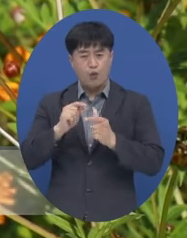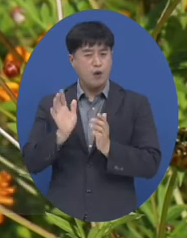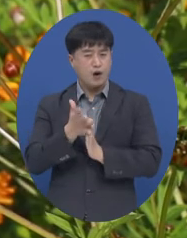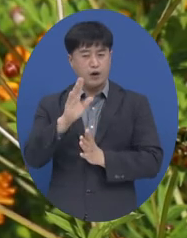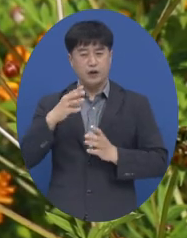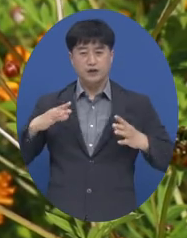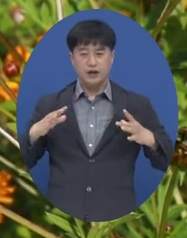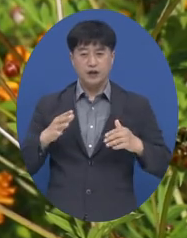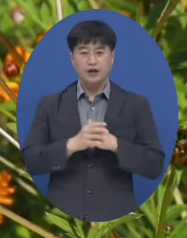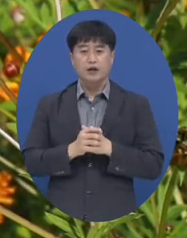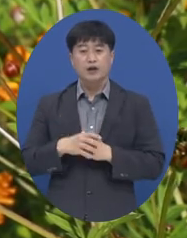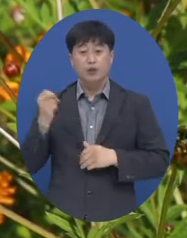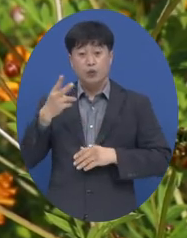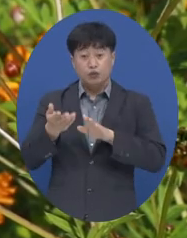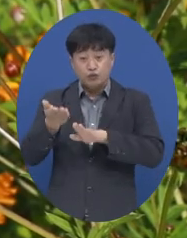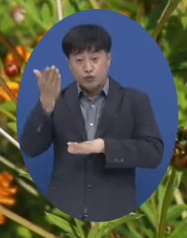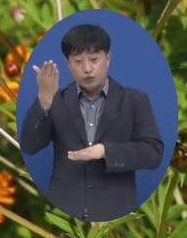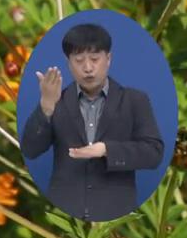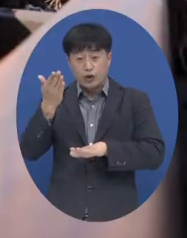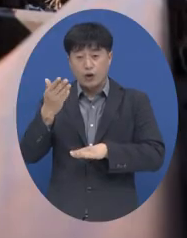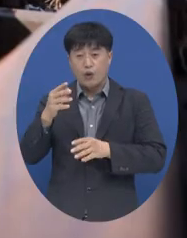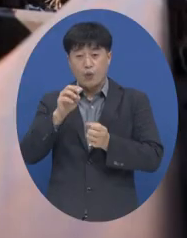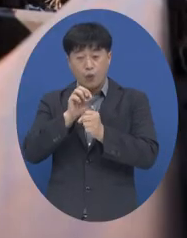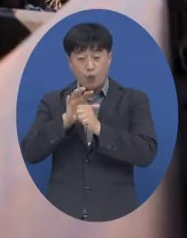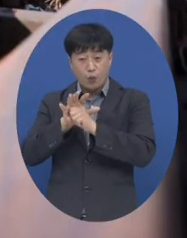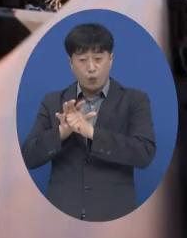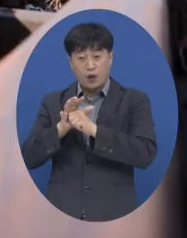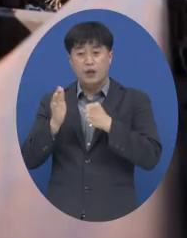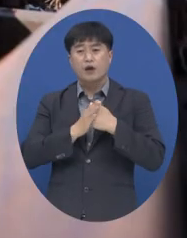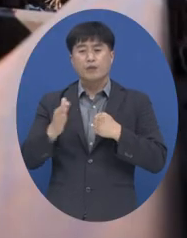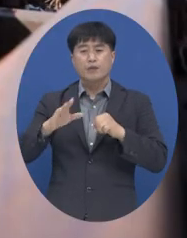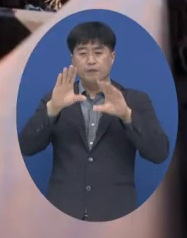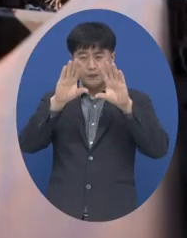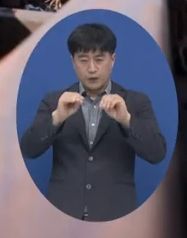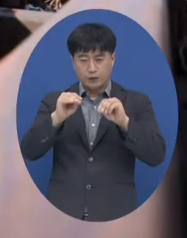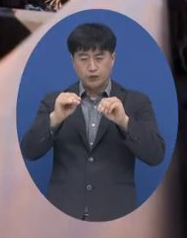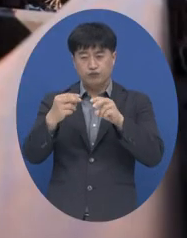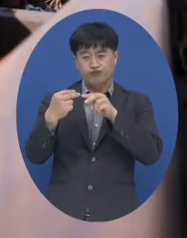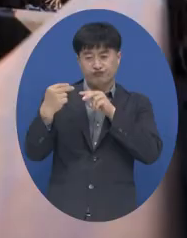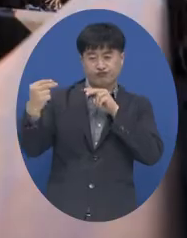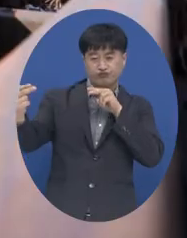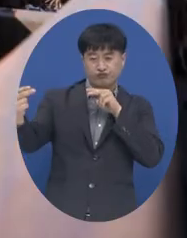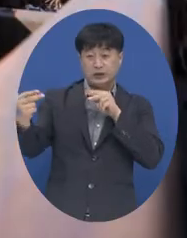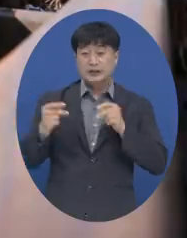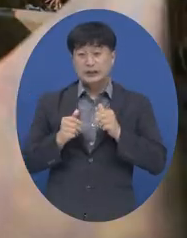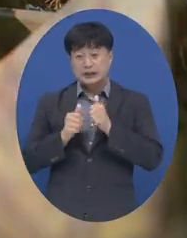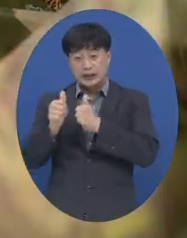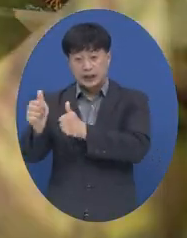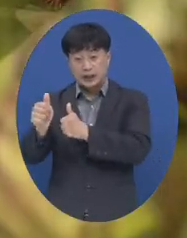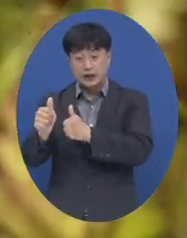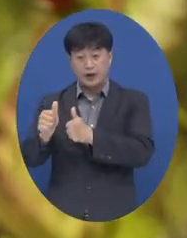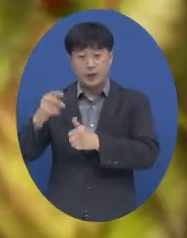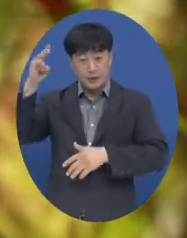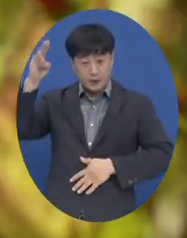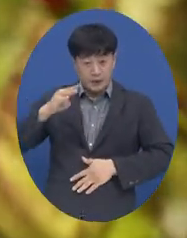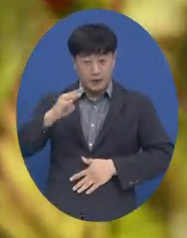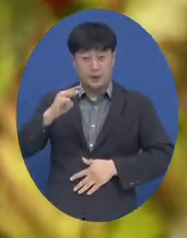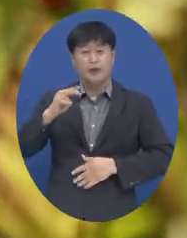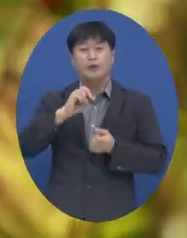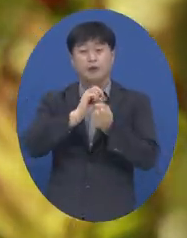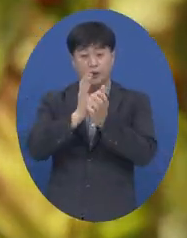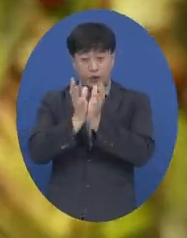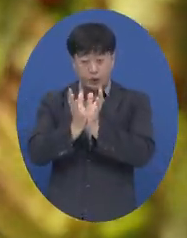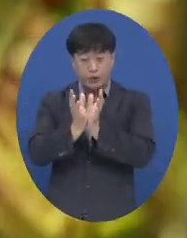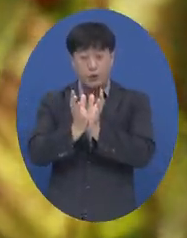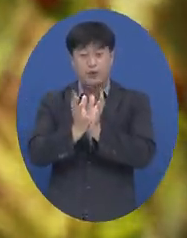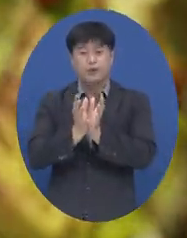뽐냅니다. 그리고 그 위로 코로나19로 멈춰버린 관광지의 레일을 따라 가을볕을 머금고 피어오른